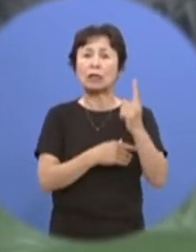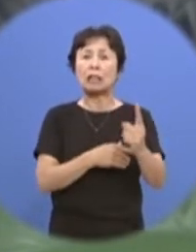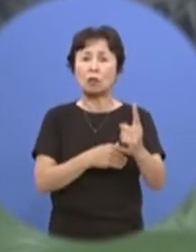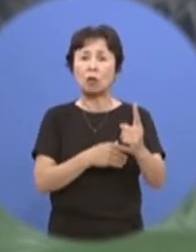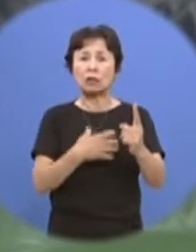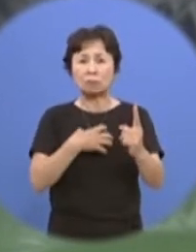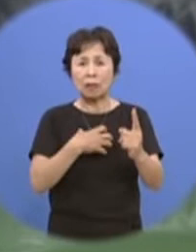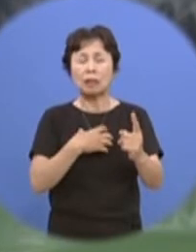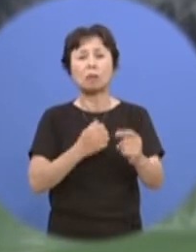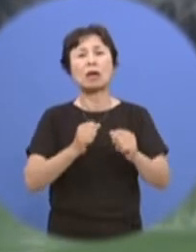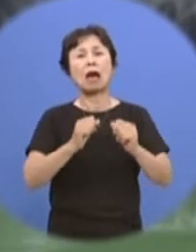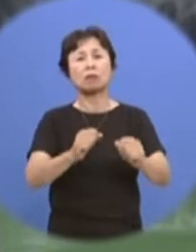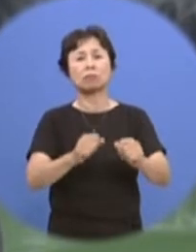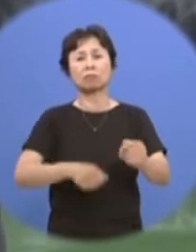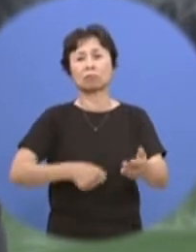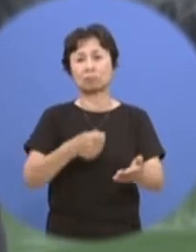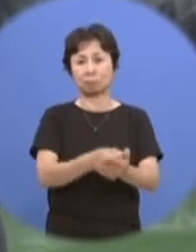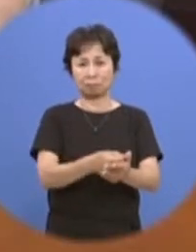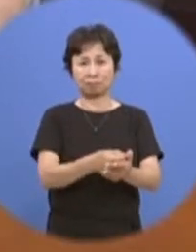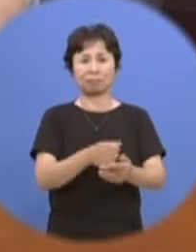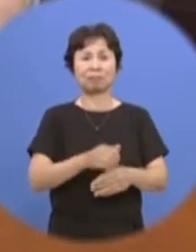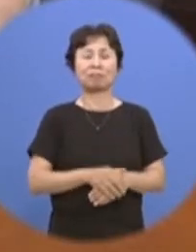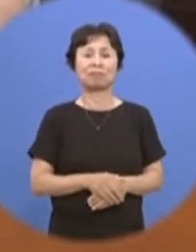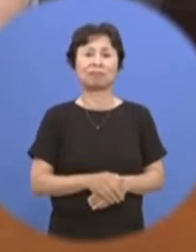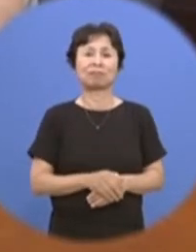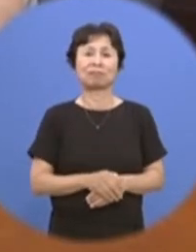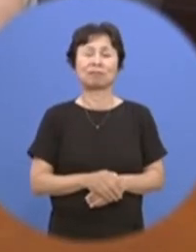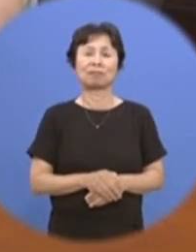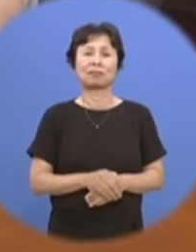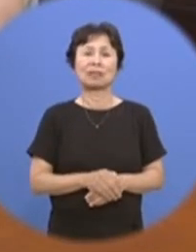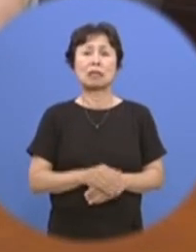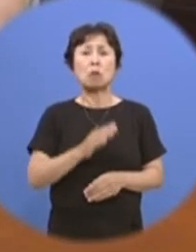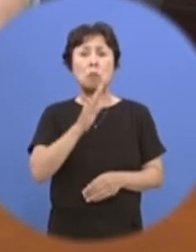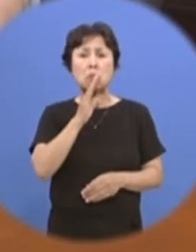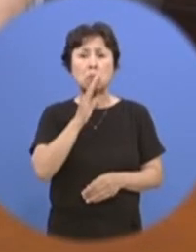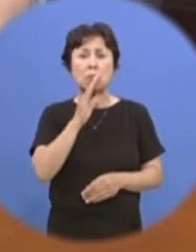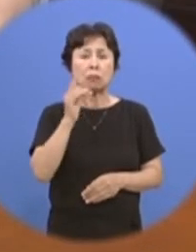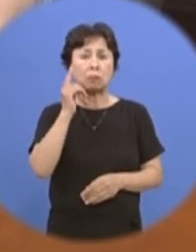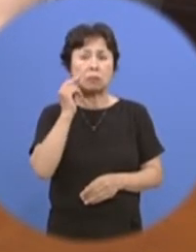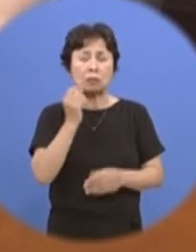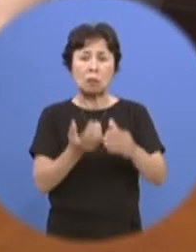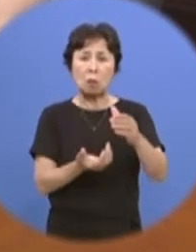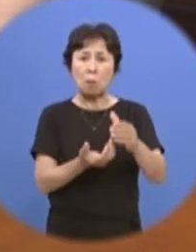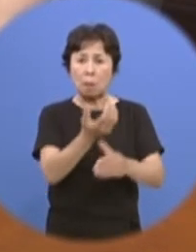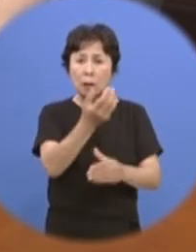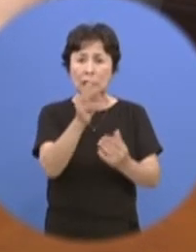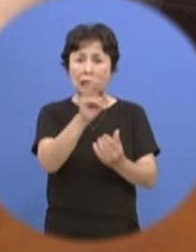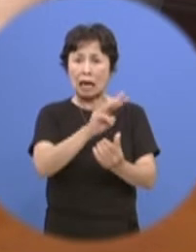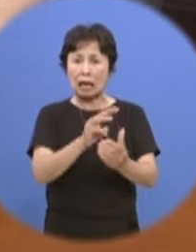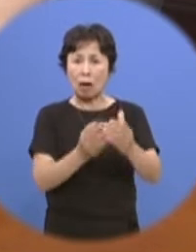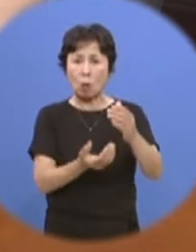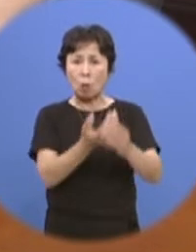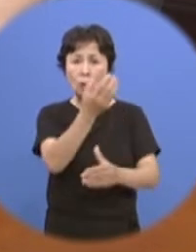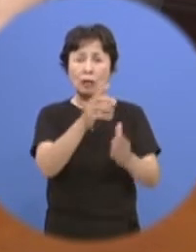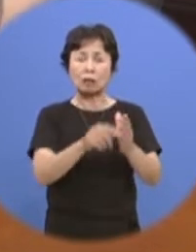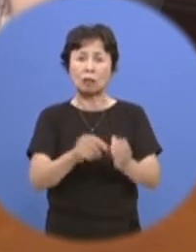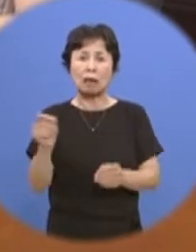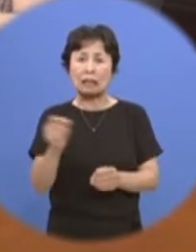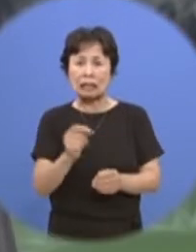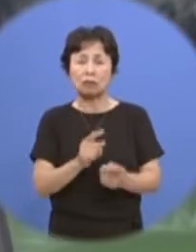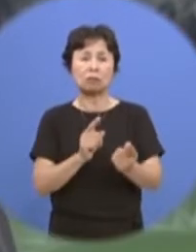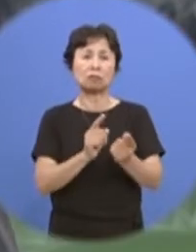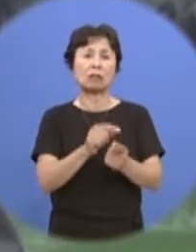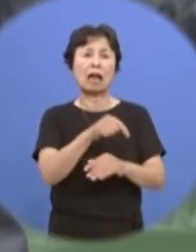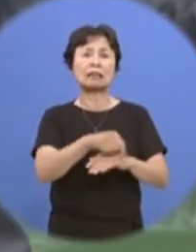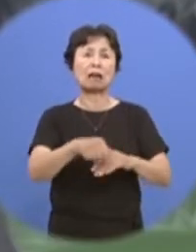ふうにまあしたわけです、 はい、 それから実際に起こっちまったらどうするかということでですね、起こった時はもう緊急対策でです